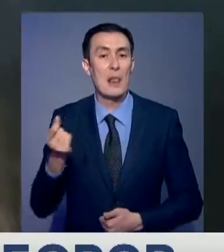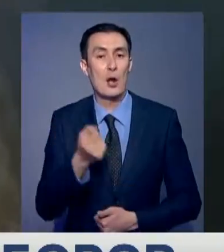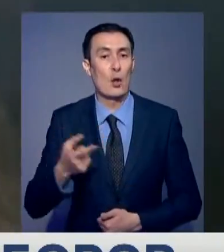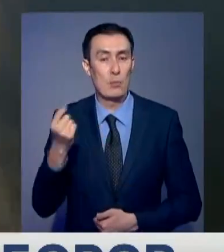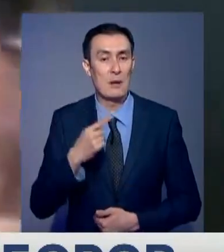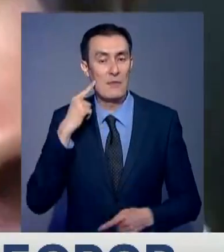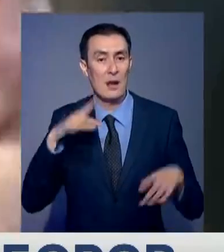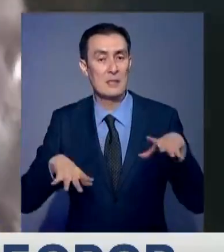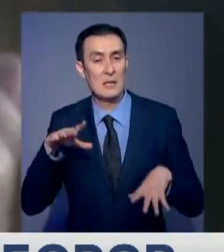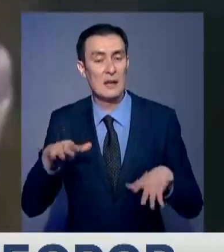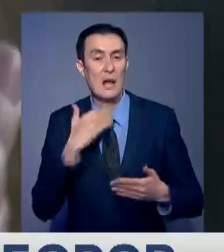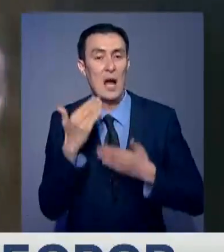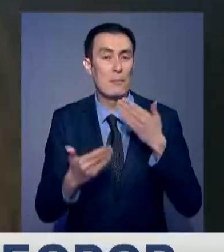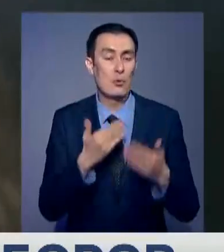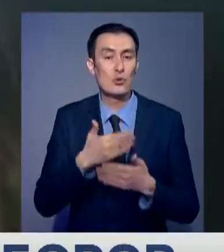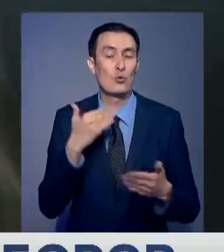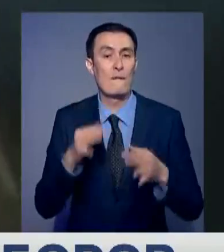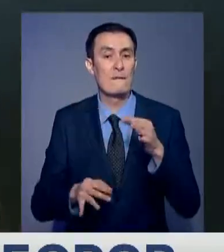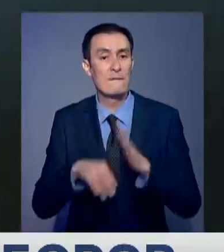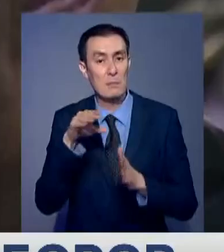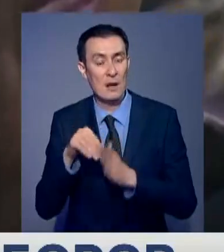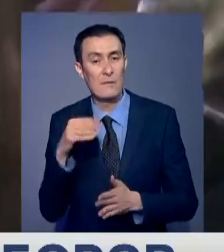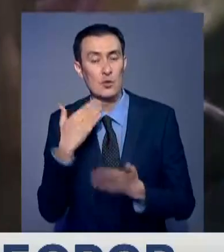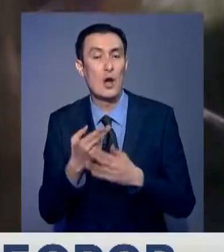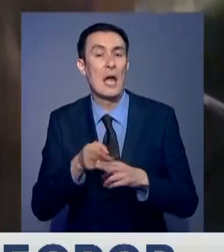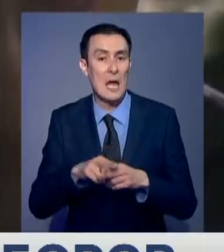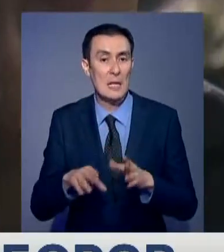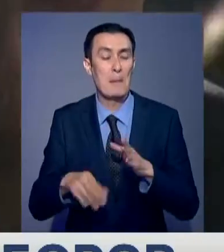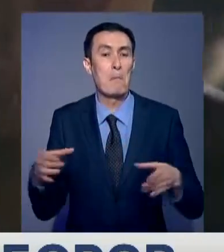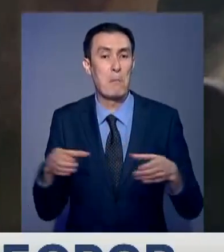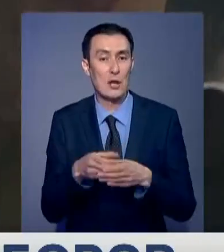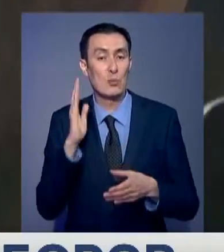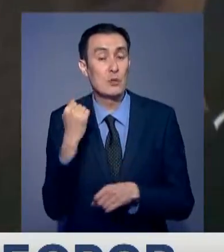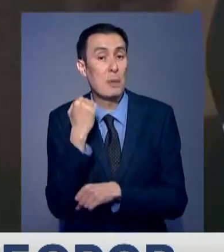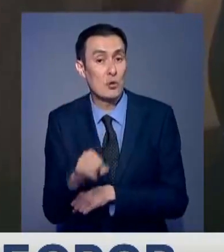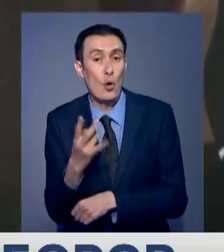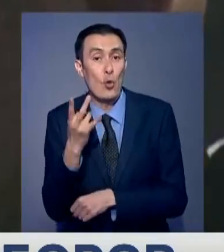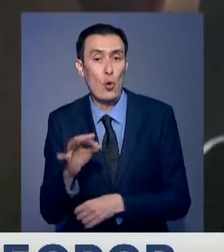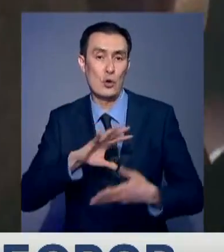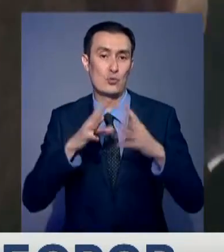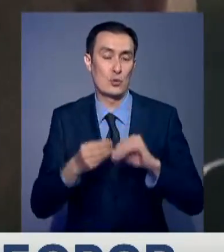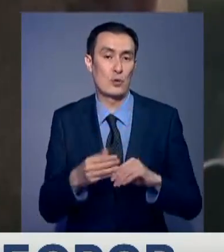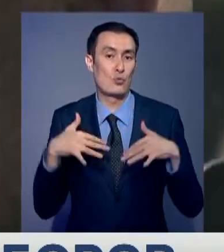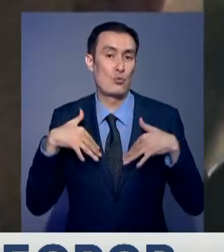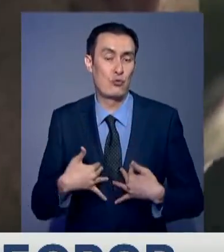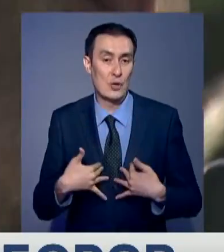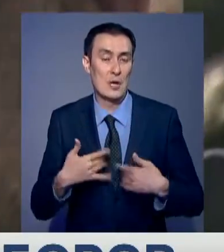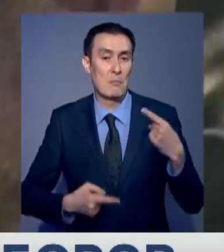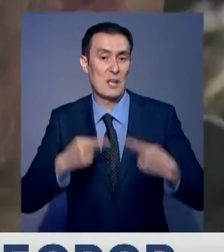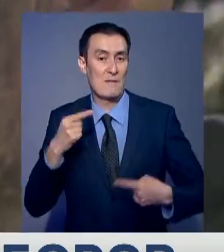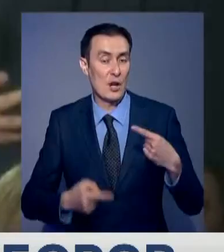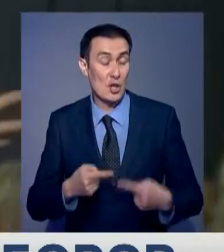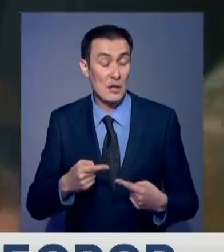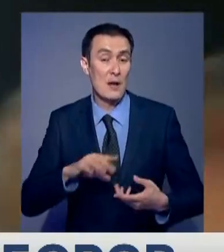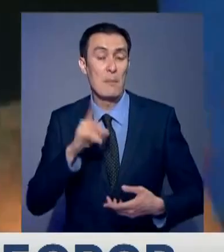царит растерянность. Опросы, проведенные до выборов, вроде бы предрекали этой партии уверенную победу, но результаты, увы, противоречат социологии.